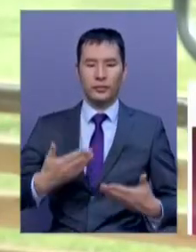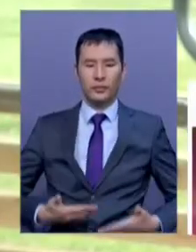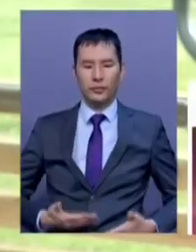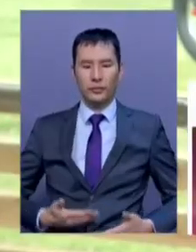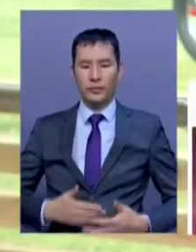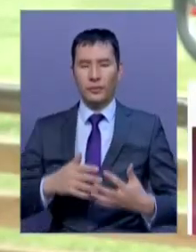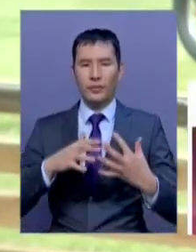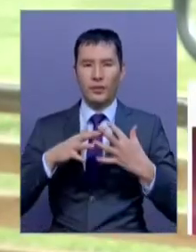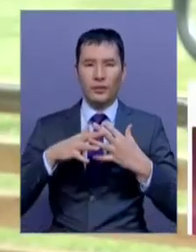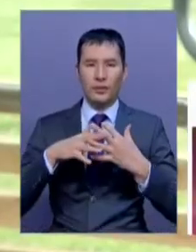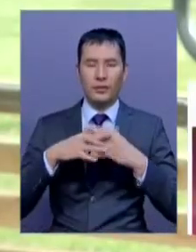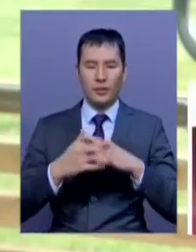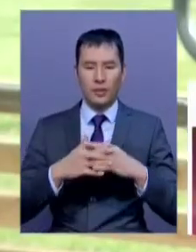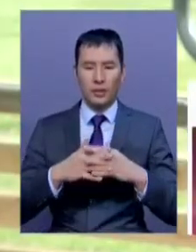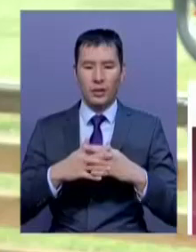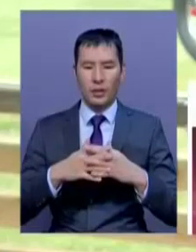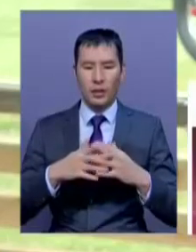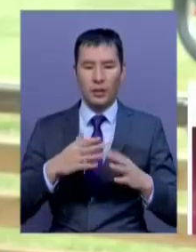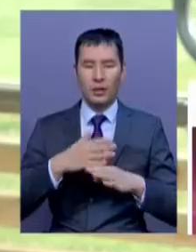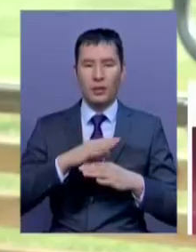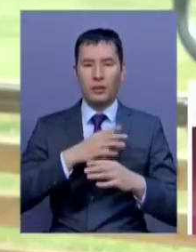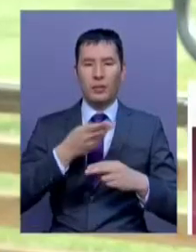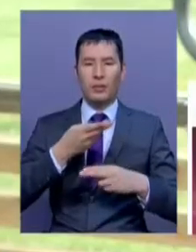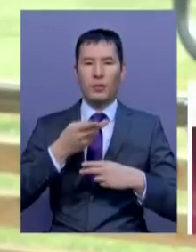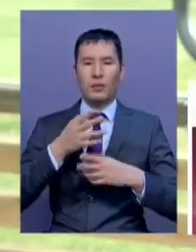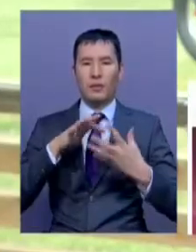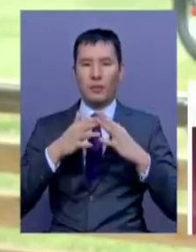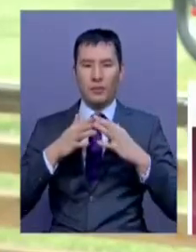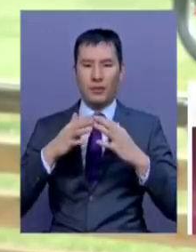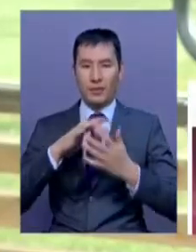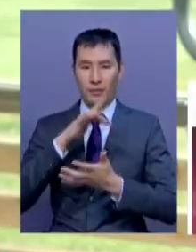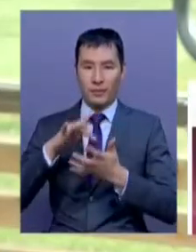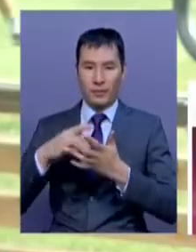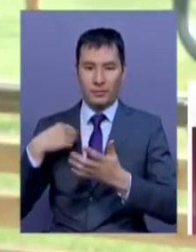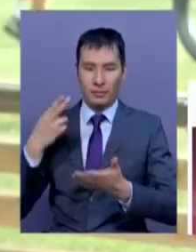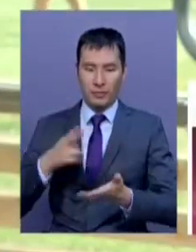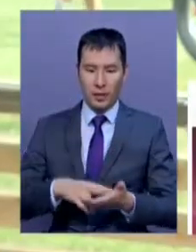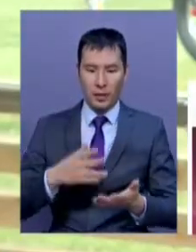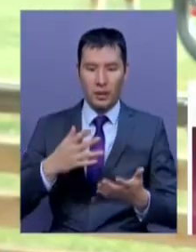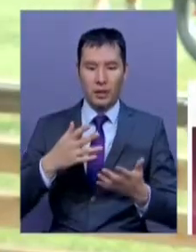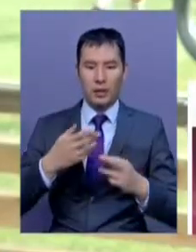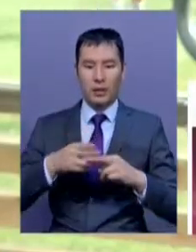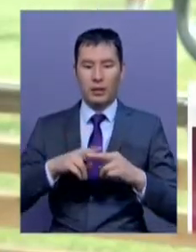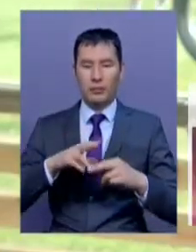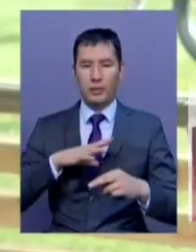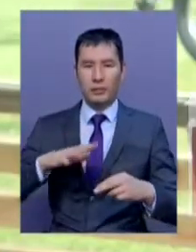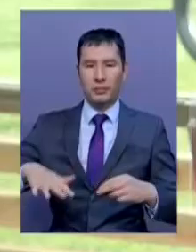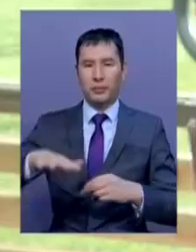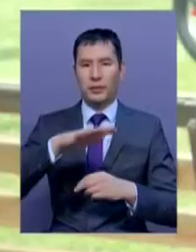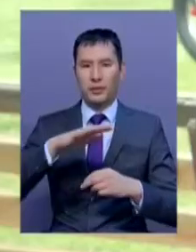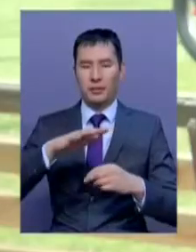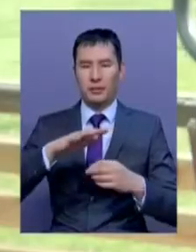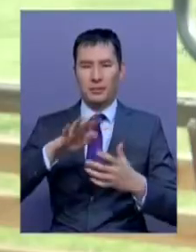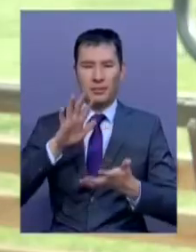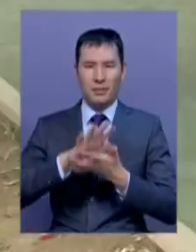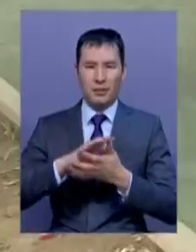көп ұлтты халық бар. Балалар көп. Осы біздің стадионымызда ұзындан бұнандай